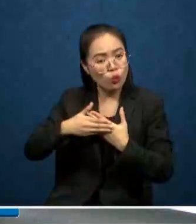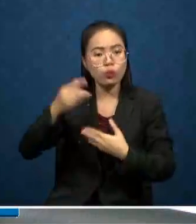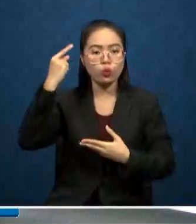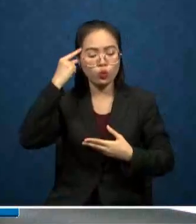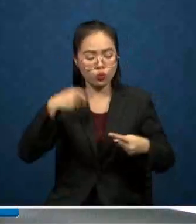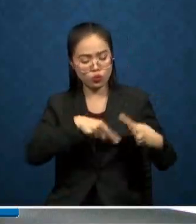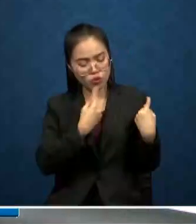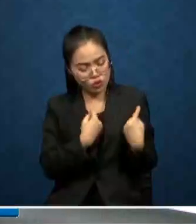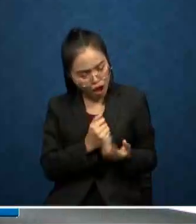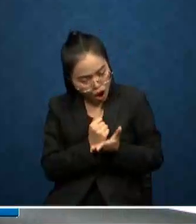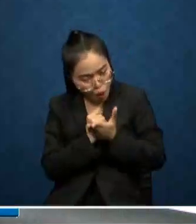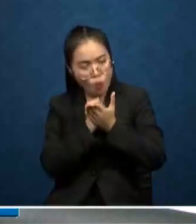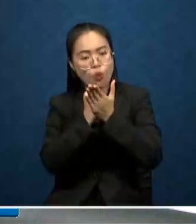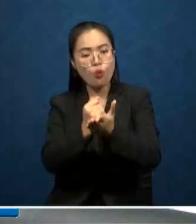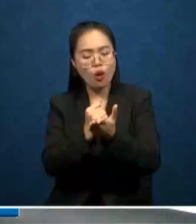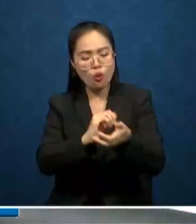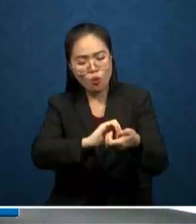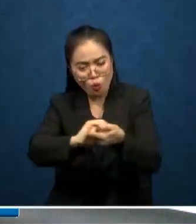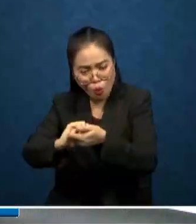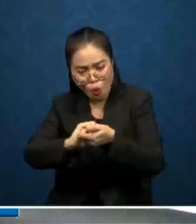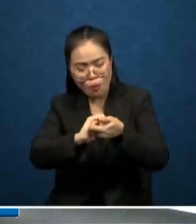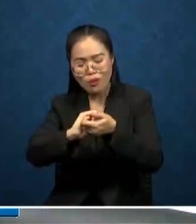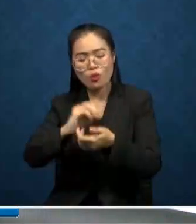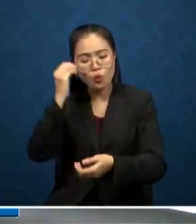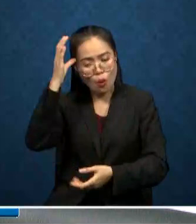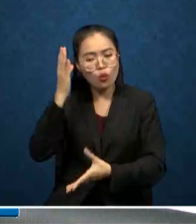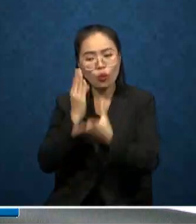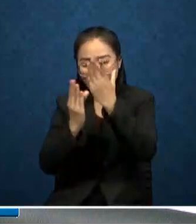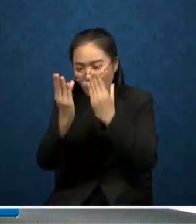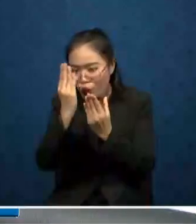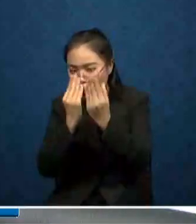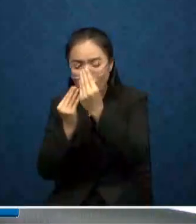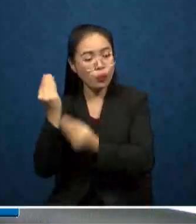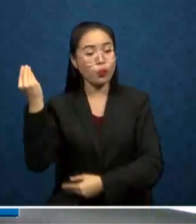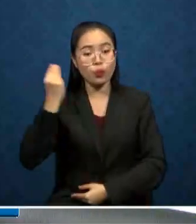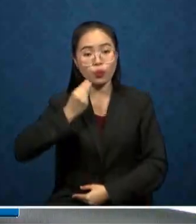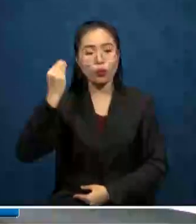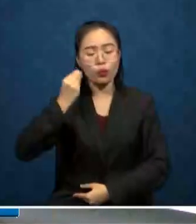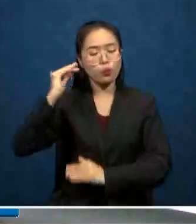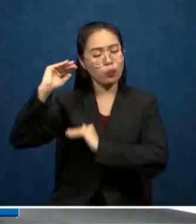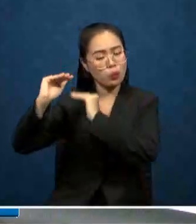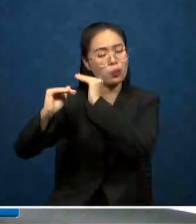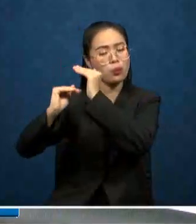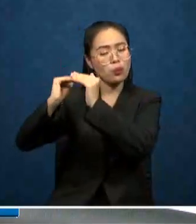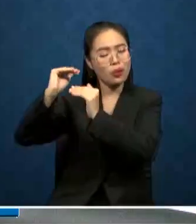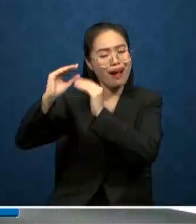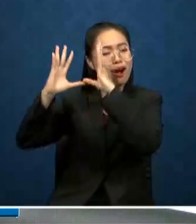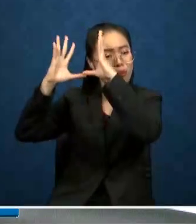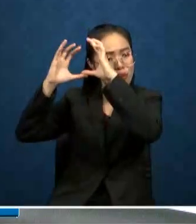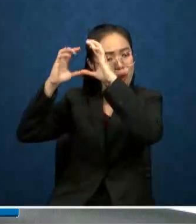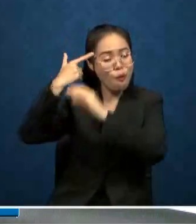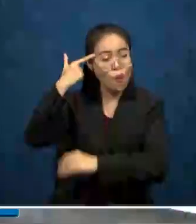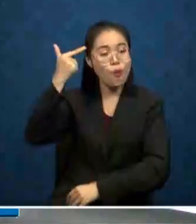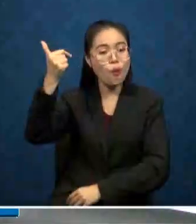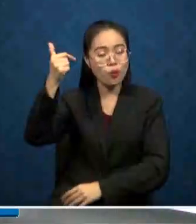ร่วมมือกันแล้วก็ต้องต้องเป็นผู้ที่ฝ่ายหาความรู้ข้อมูลที่ทันสมัยอยู่เสมอเนี่ยตรงนี้ค่ะเป็นสิ่งที่สำคัญและ